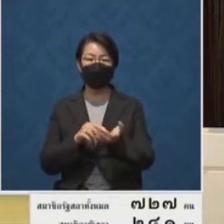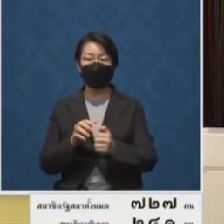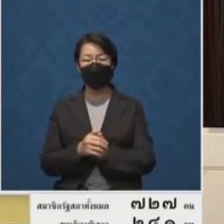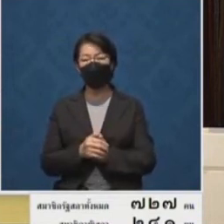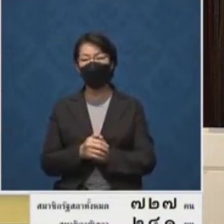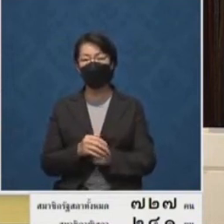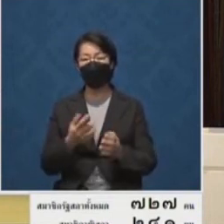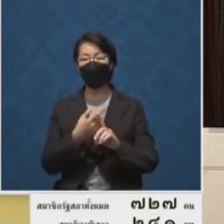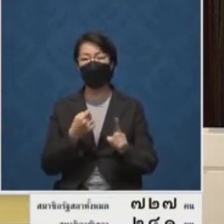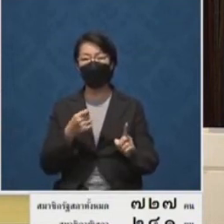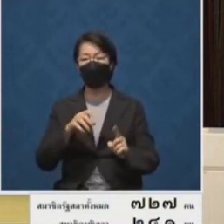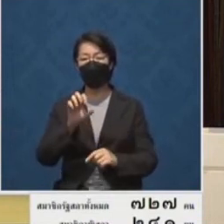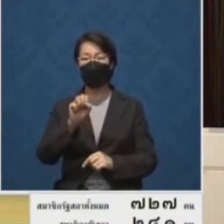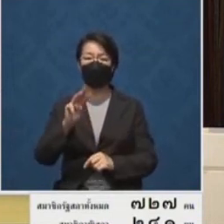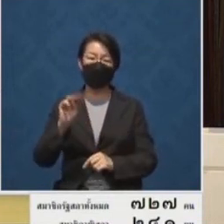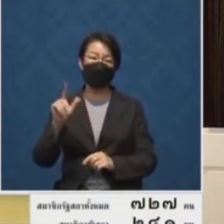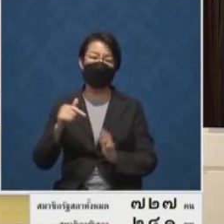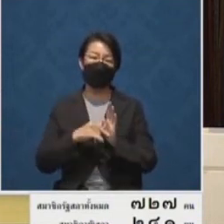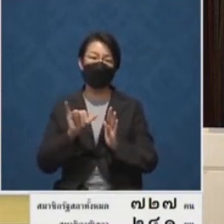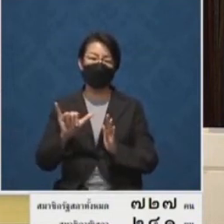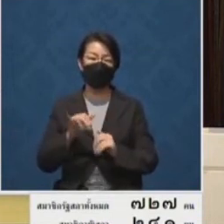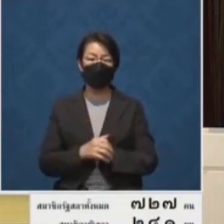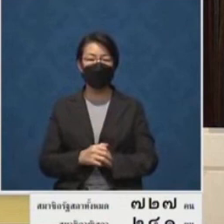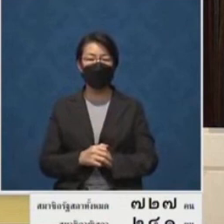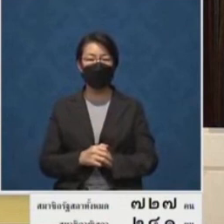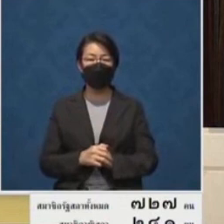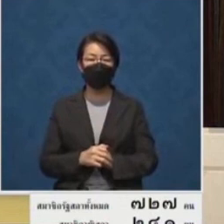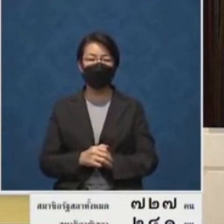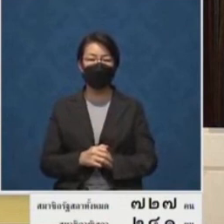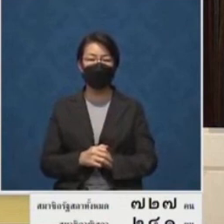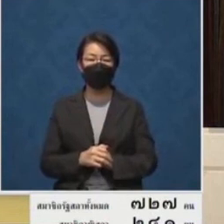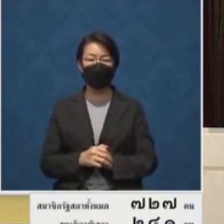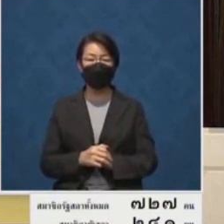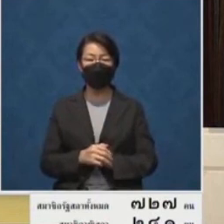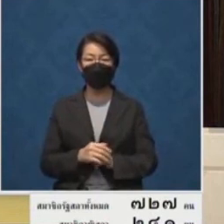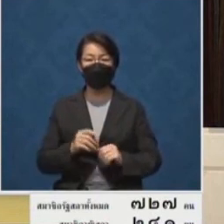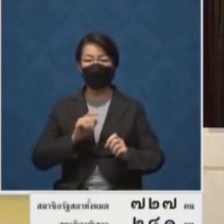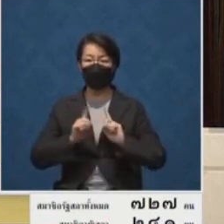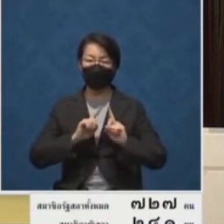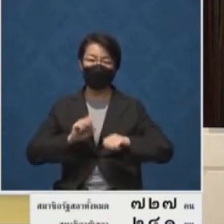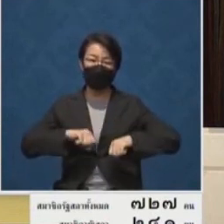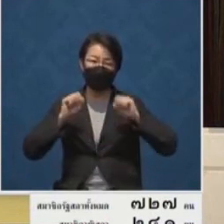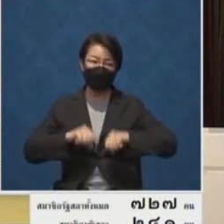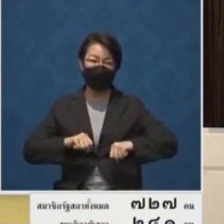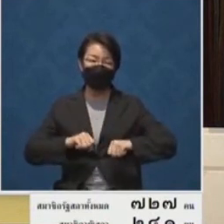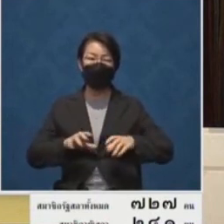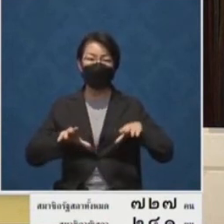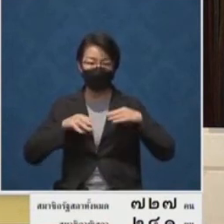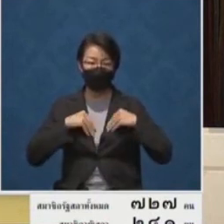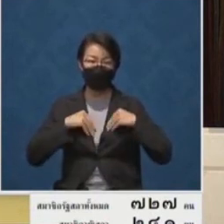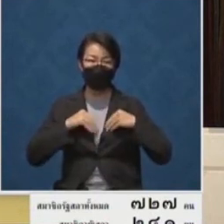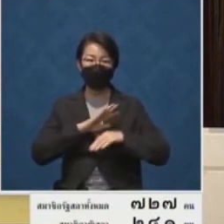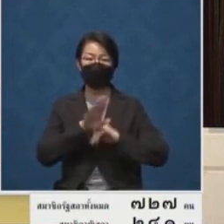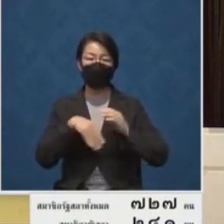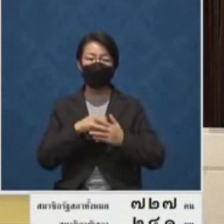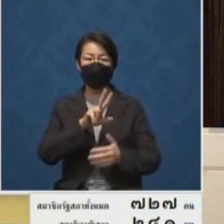ที่ร่างที่รองศาสตราจารย์สมชัยศรีสุทธิยากรกับประชาชนผู้มีสิทธิ์เลือกตั้งเป็นผู้เสนอนะครับผ